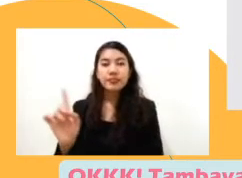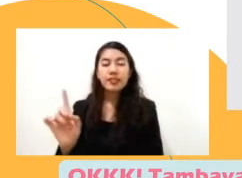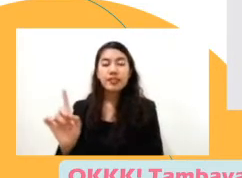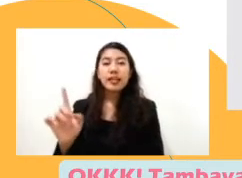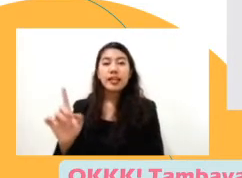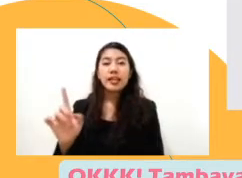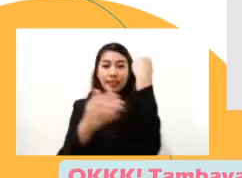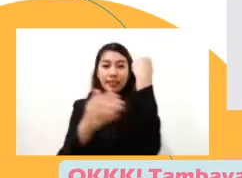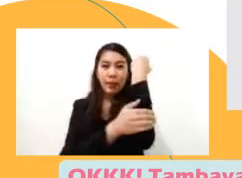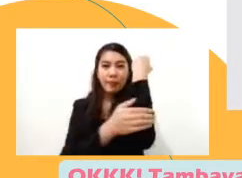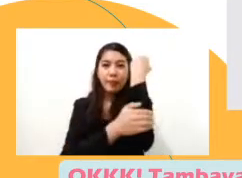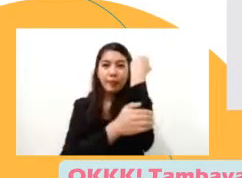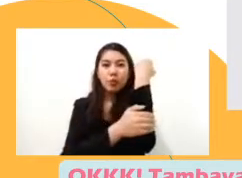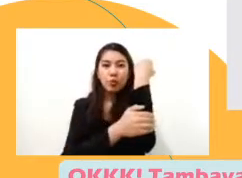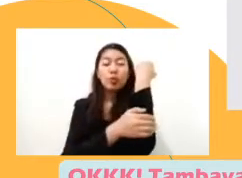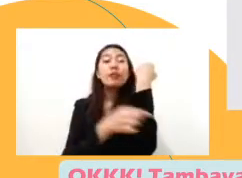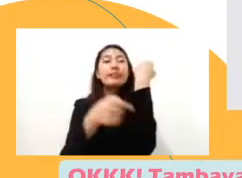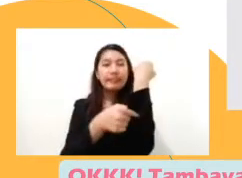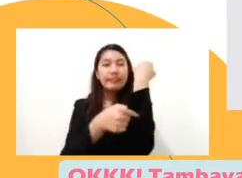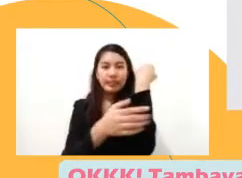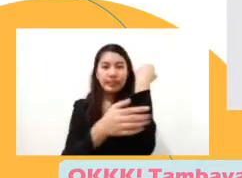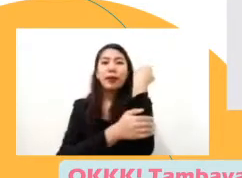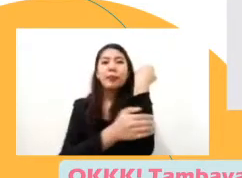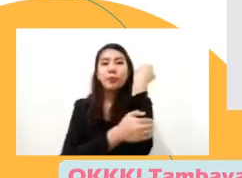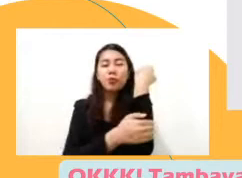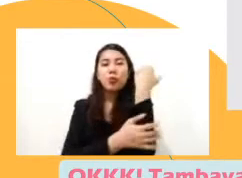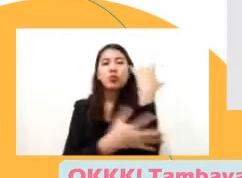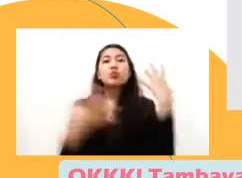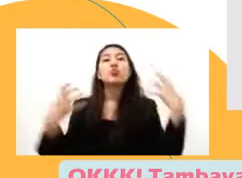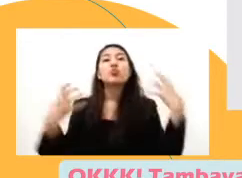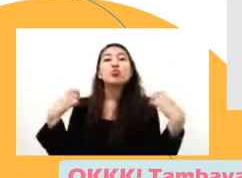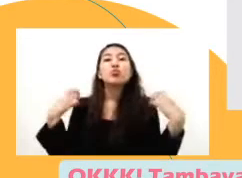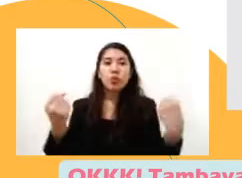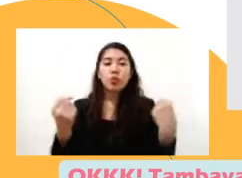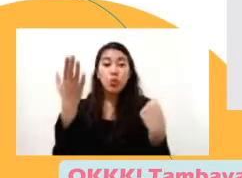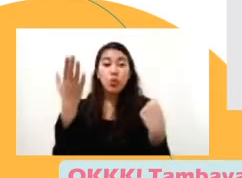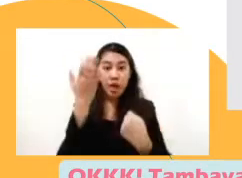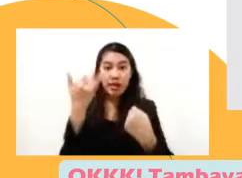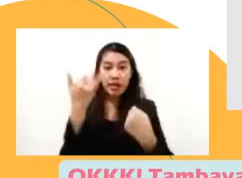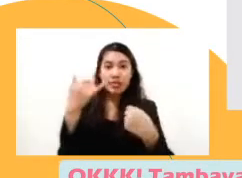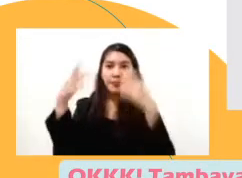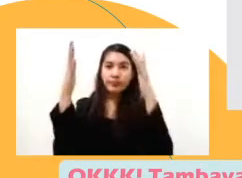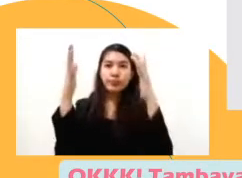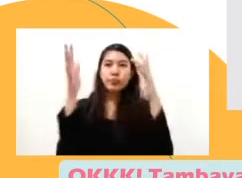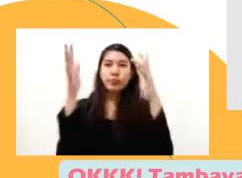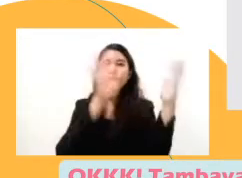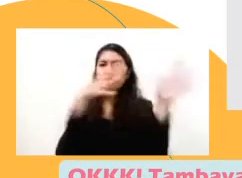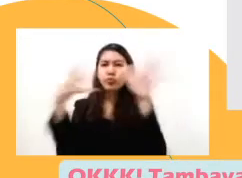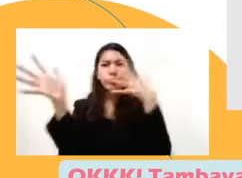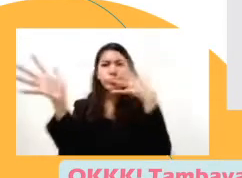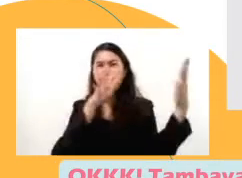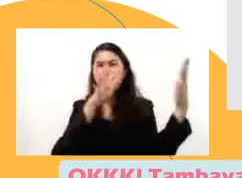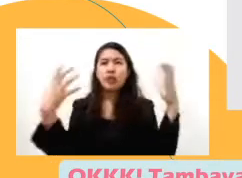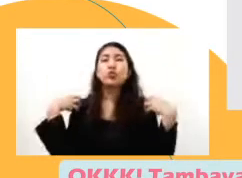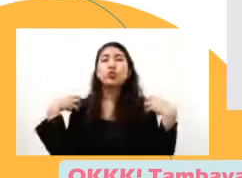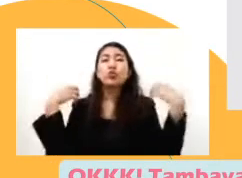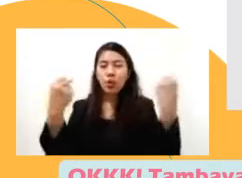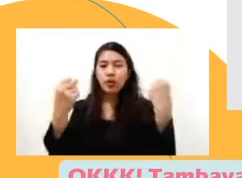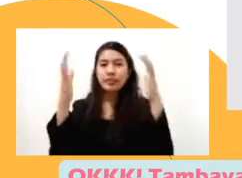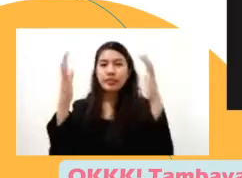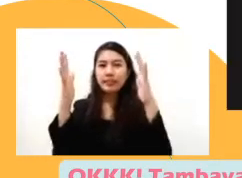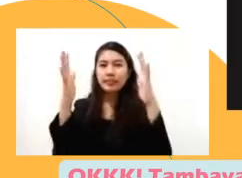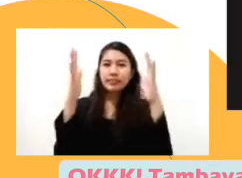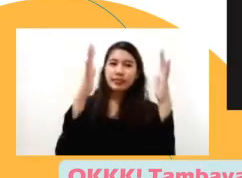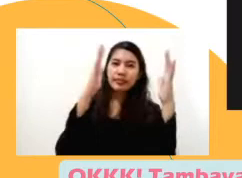no? Yun, kilala yun sa pagiging matibay at hindi basta-basta nababalik, no? Dahil ang kawayan, meron